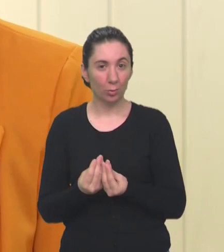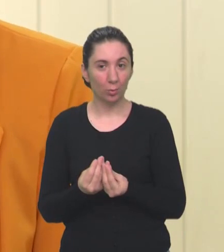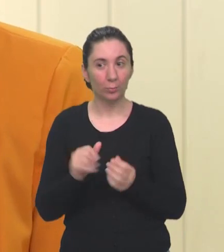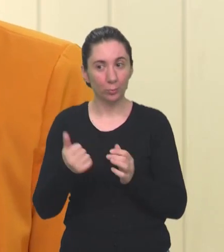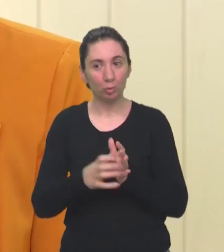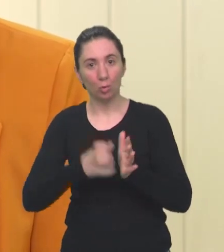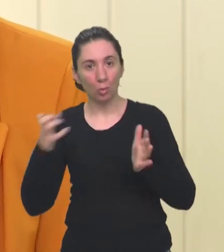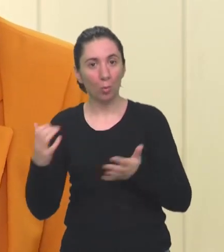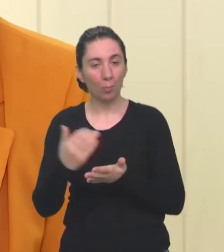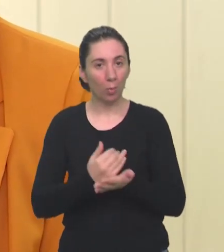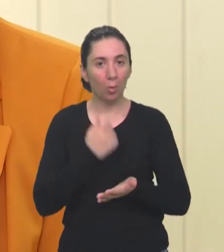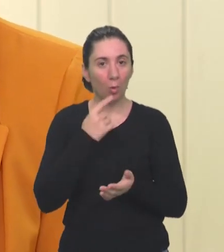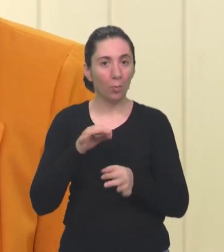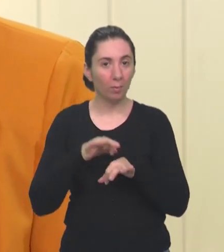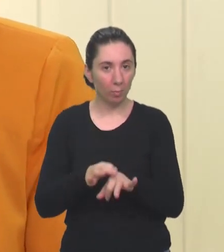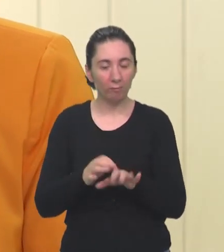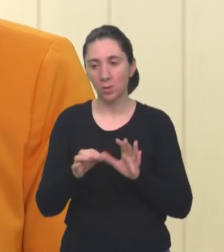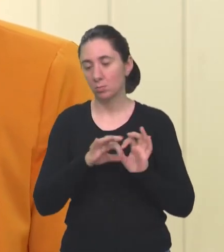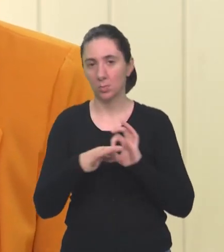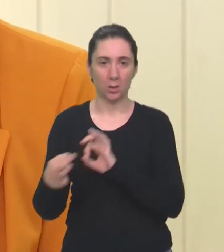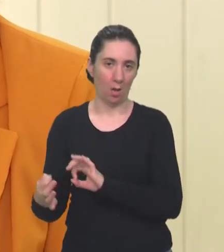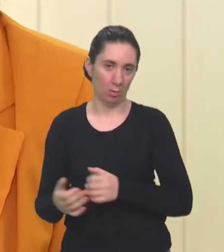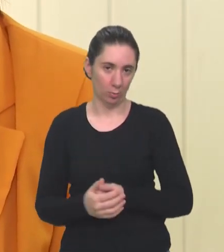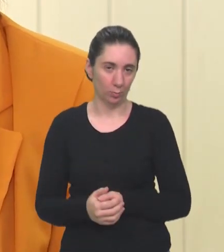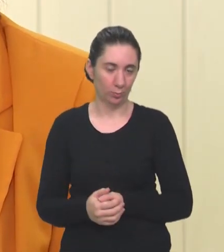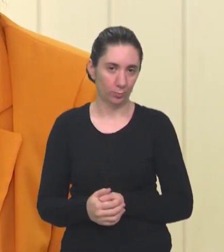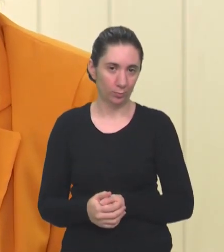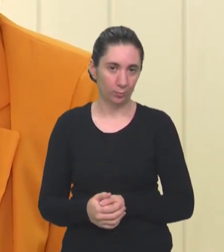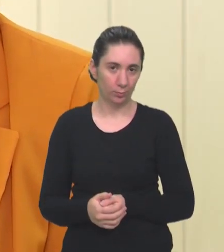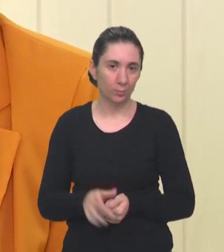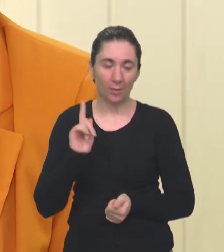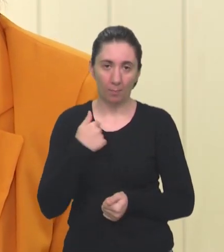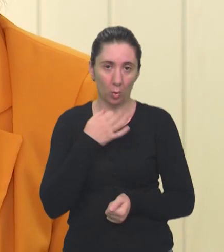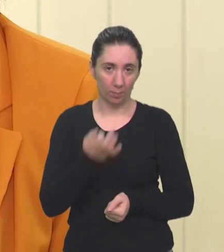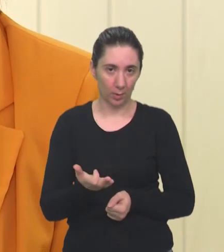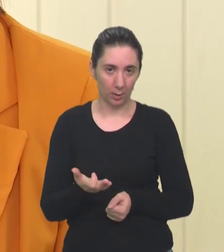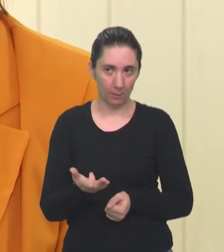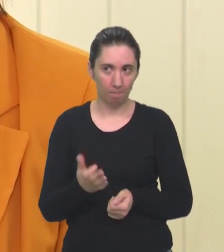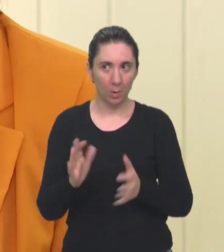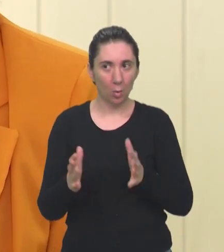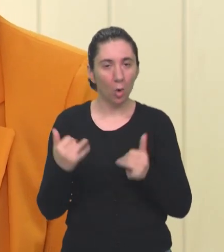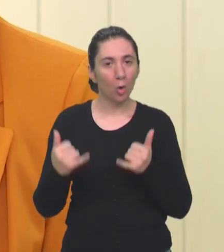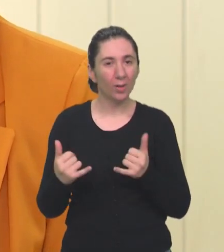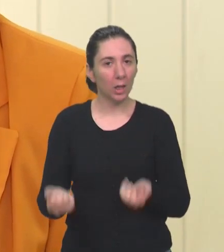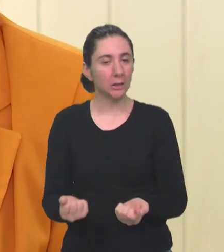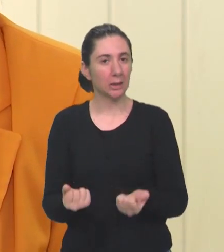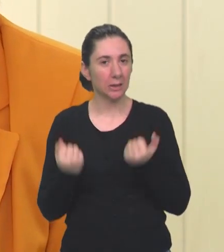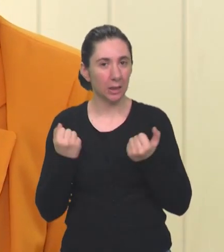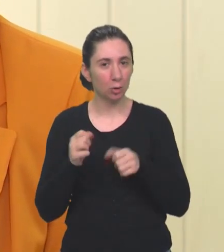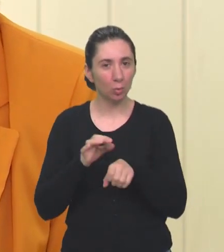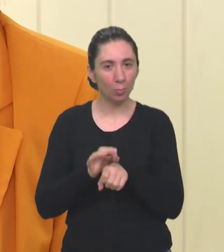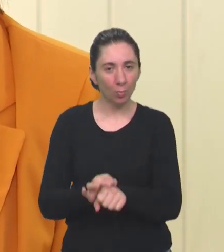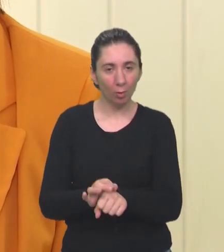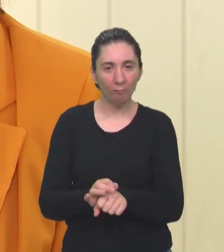recimo dugoročni program koji bi provodili u stvari konstantno. Moram pitati, koliko je zapravo danas teško